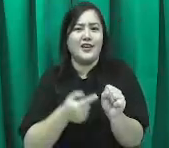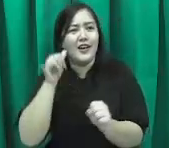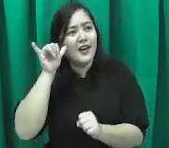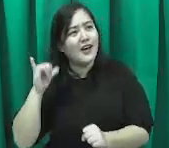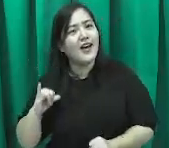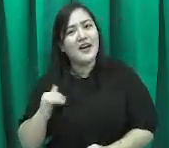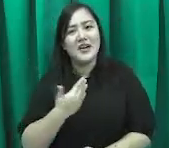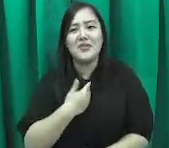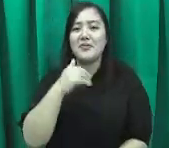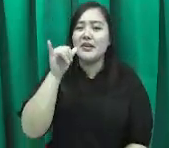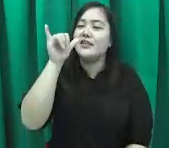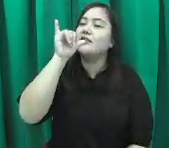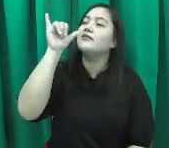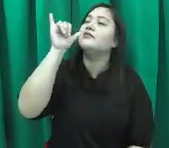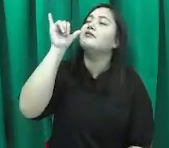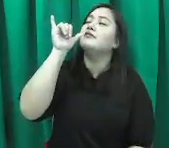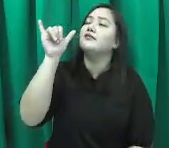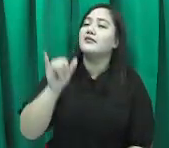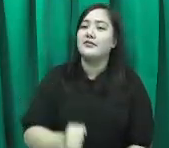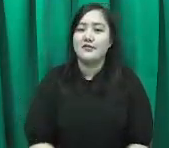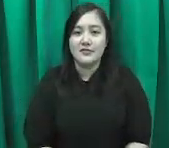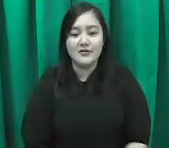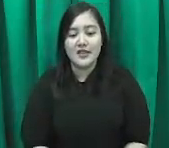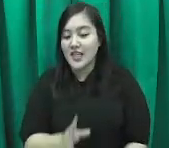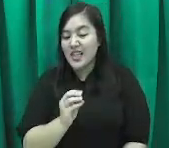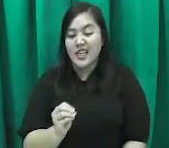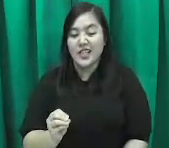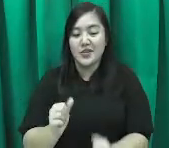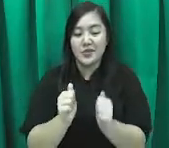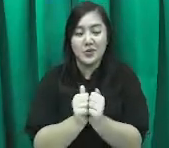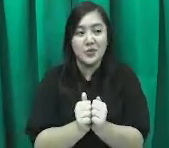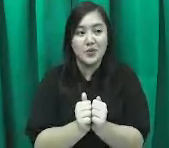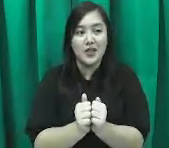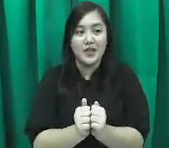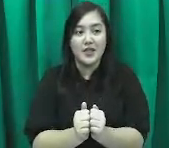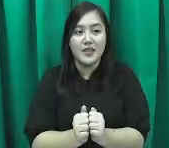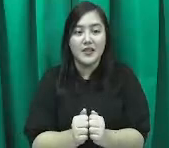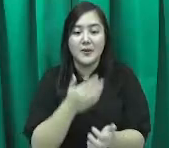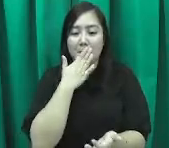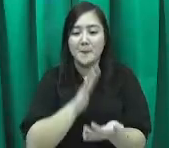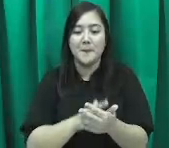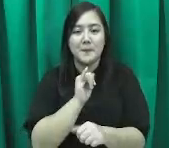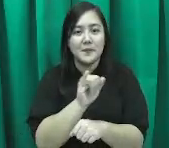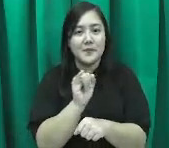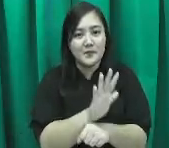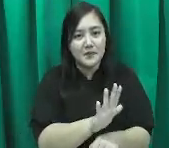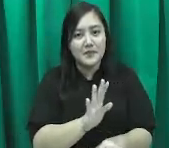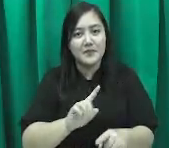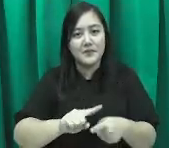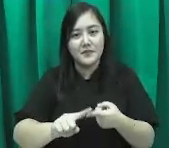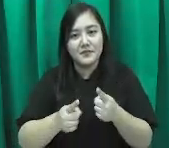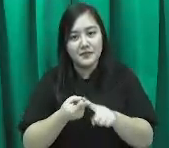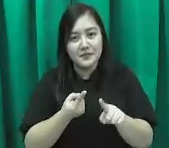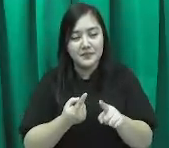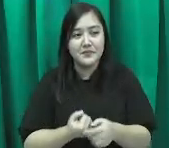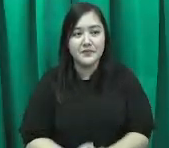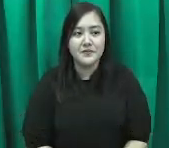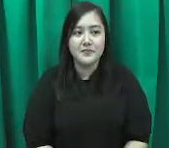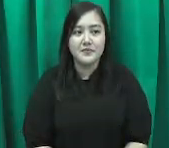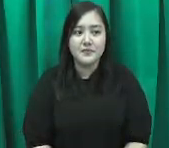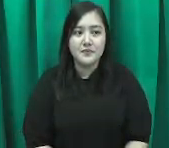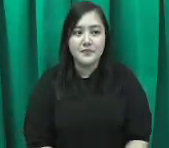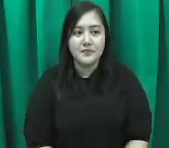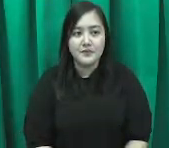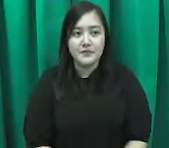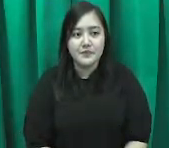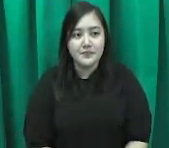Kaya baka nasa barkada tayo. Barkadahan. Yes. Sure. Pwede tayong ano, magkanya-kanya eh. Yes, sir. Diba? That's right, sir. O sige, doon kayo sa mga anak, mga doon kayo sa barkada